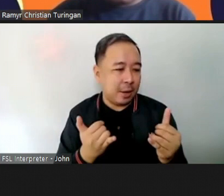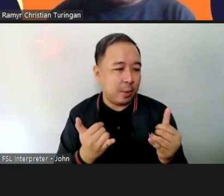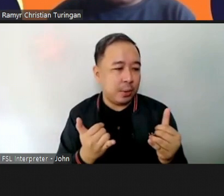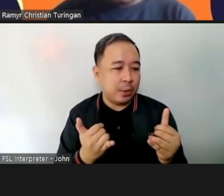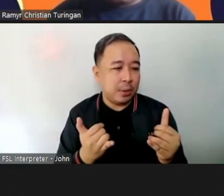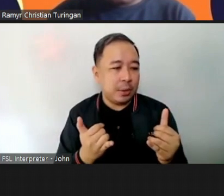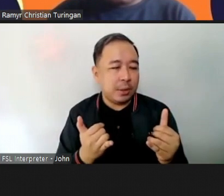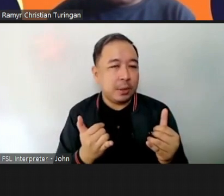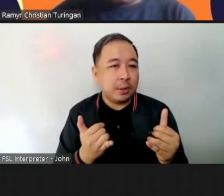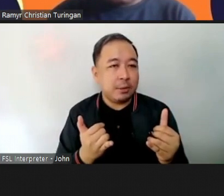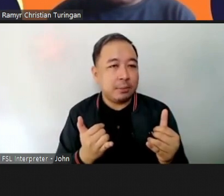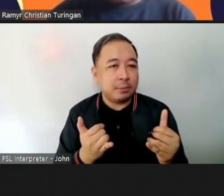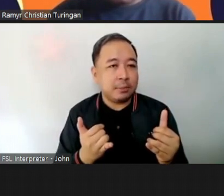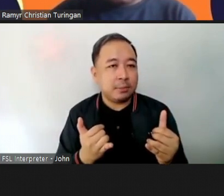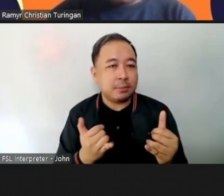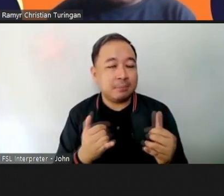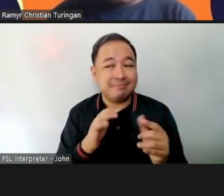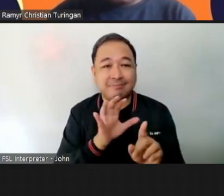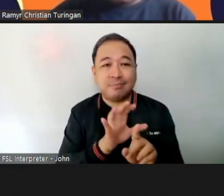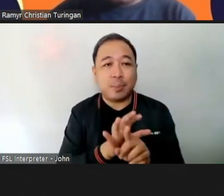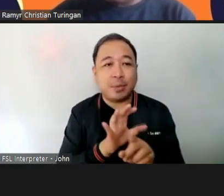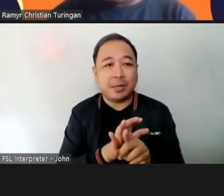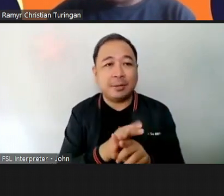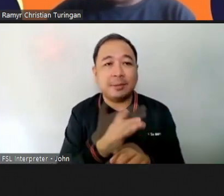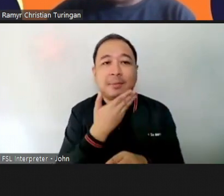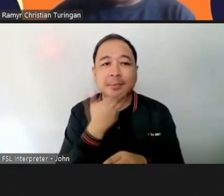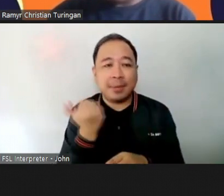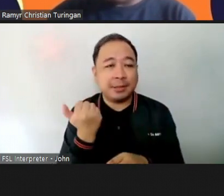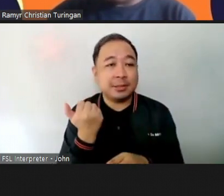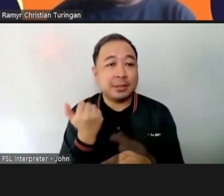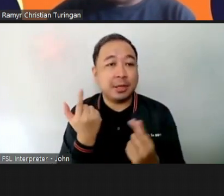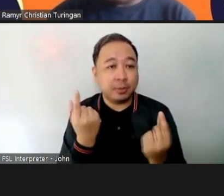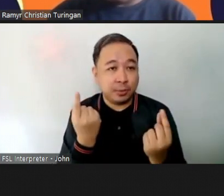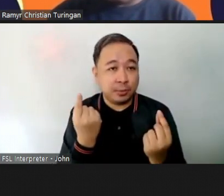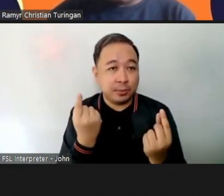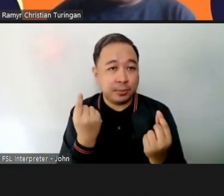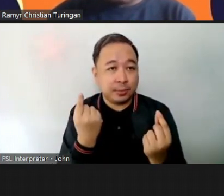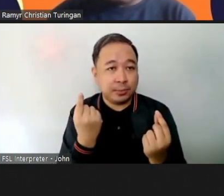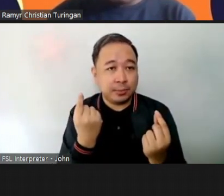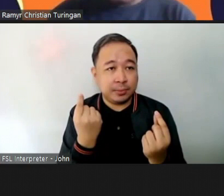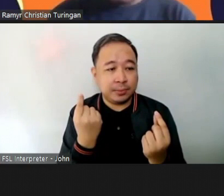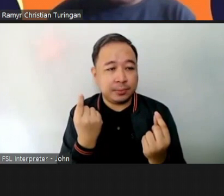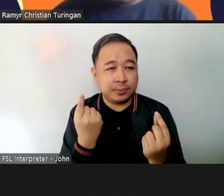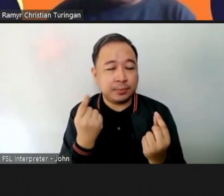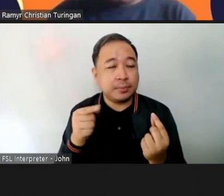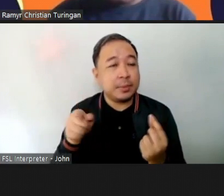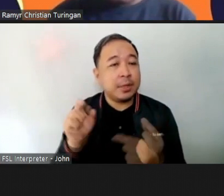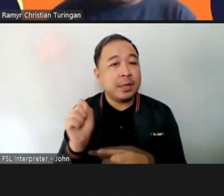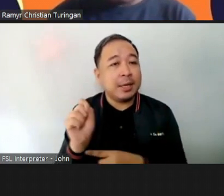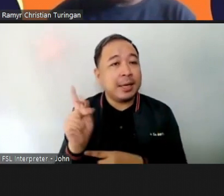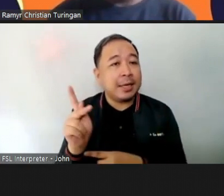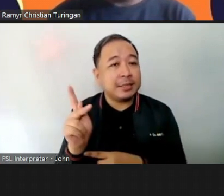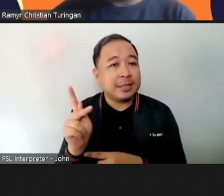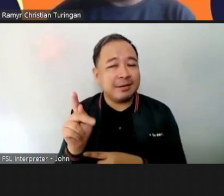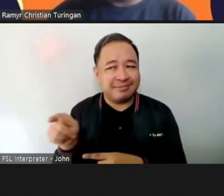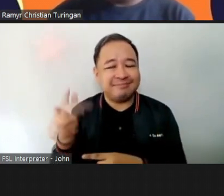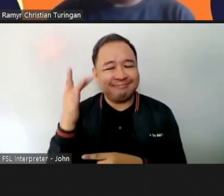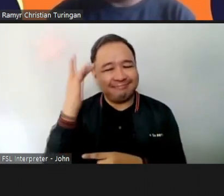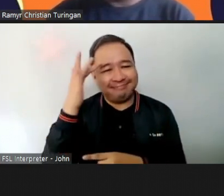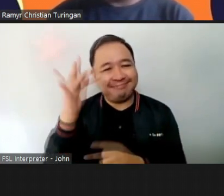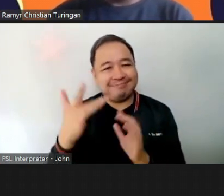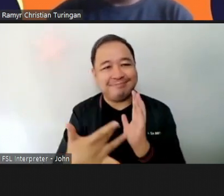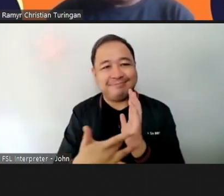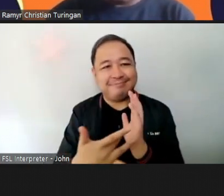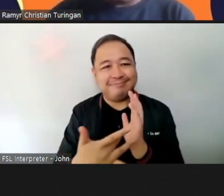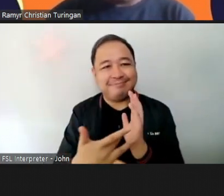uso po, especially ngayon. Maaari rin po yung mga SK kasi feel ko techie naman sila, so maaari silang gumawa ng